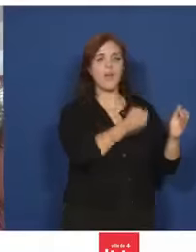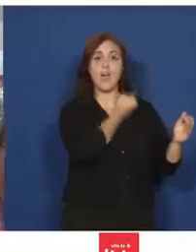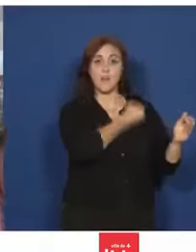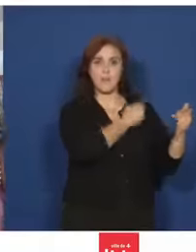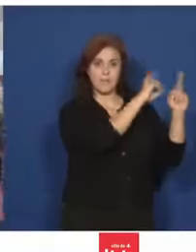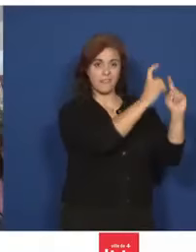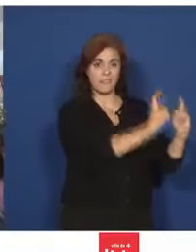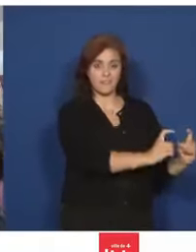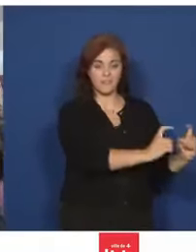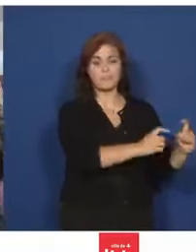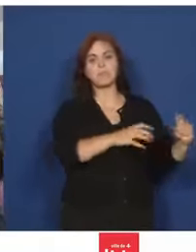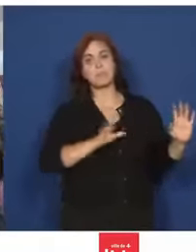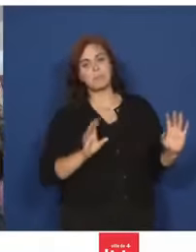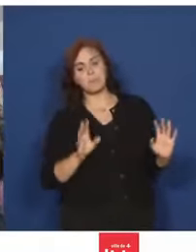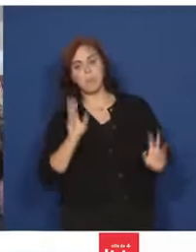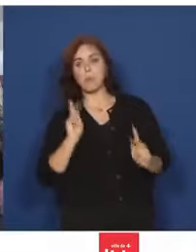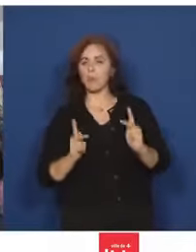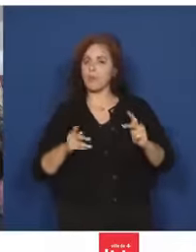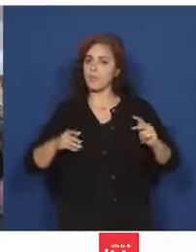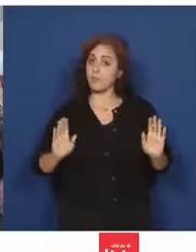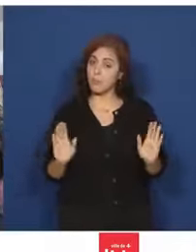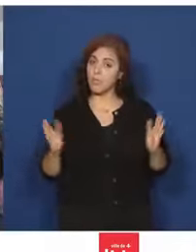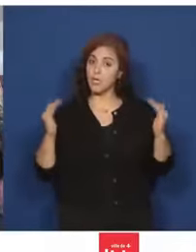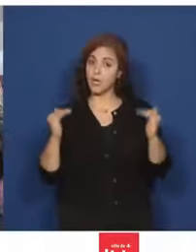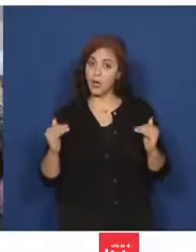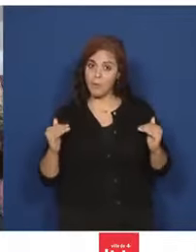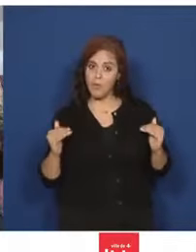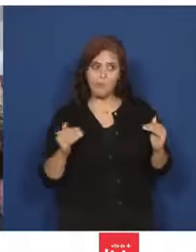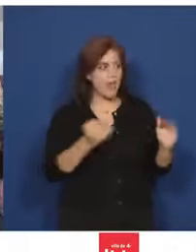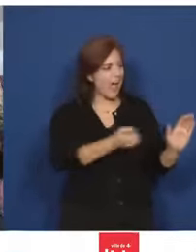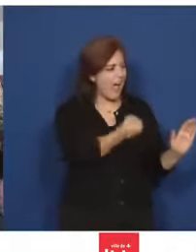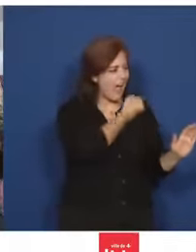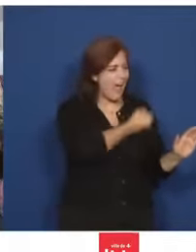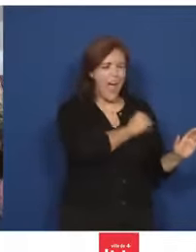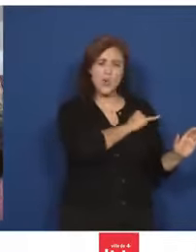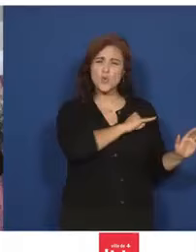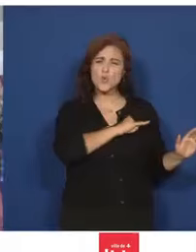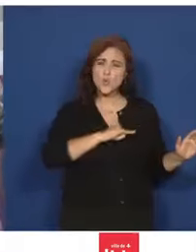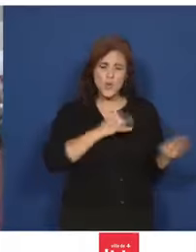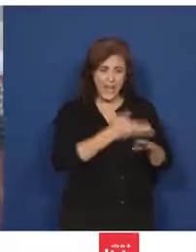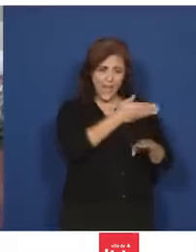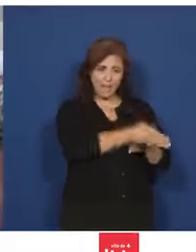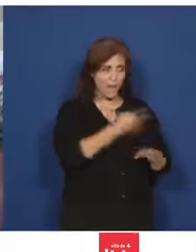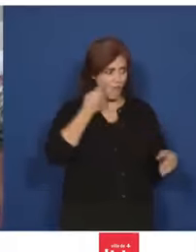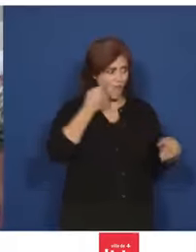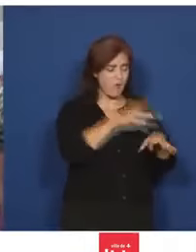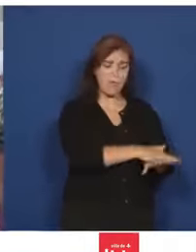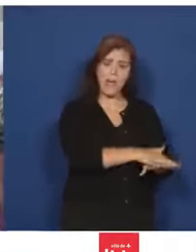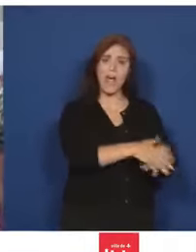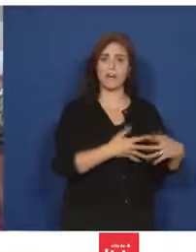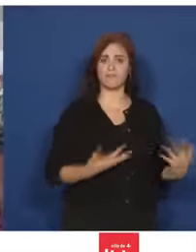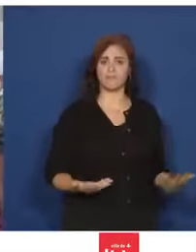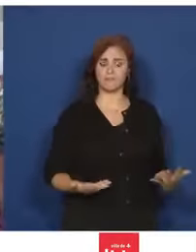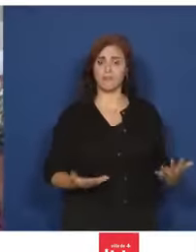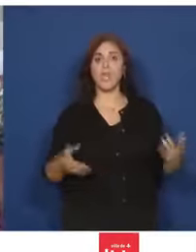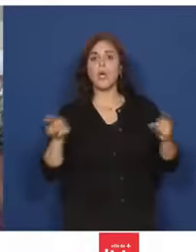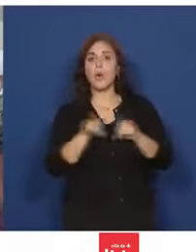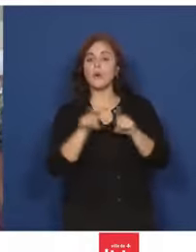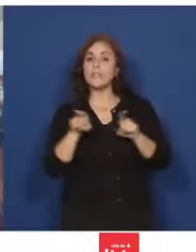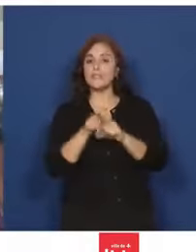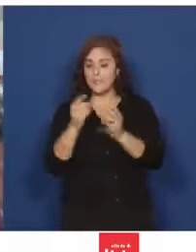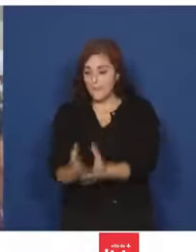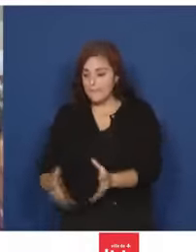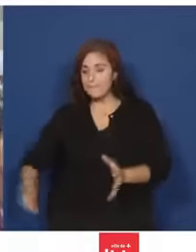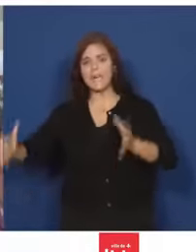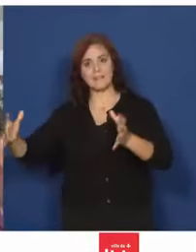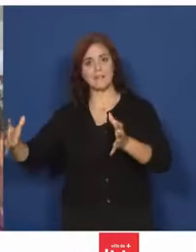mais que ne s'en est-on rendu compte avant une si profonde dégradation ? Et que nous dira-t-on des bassins du jardin des